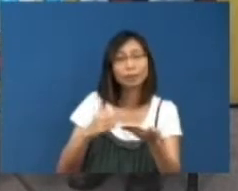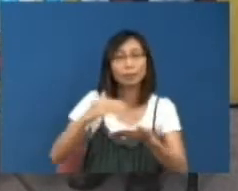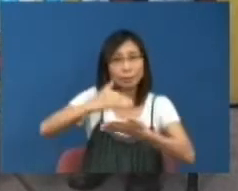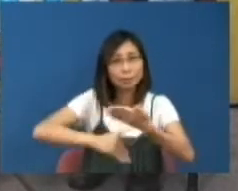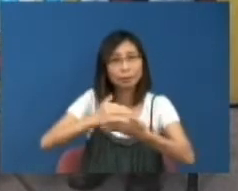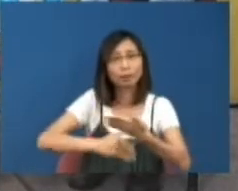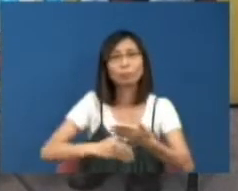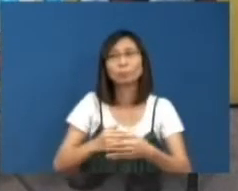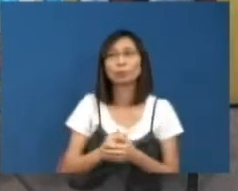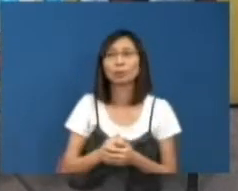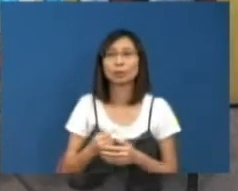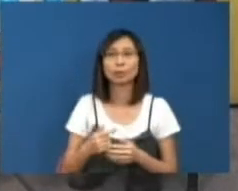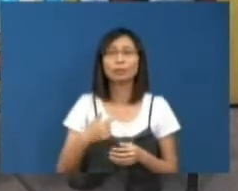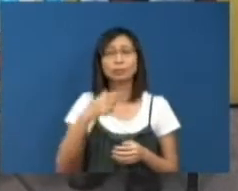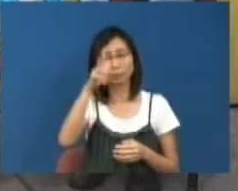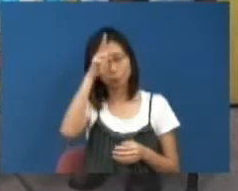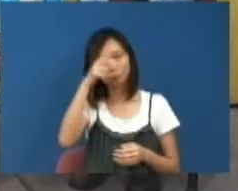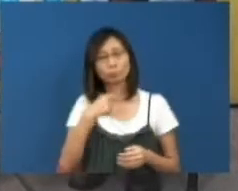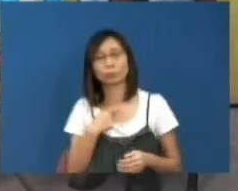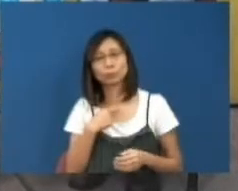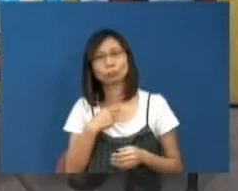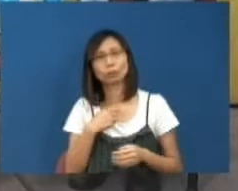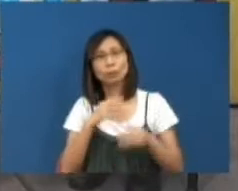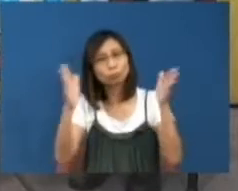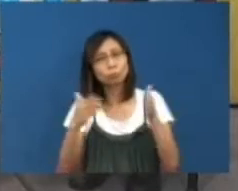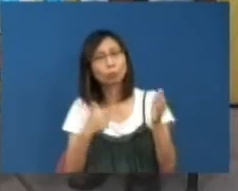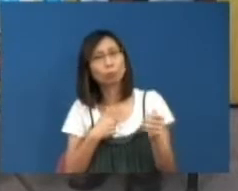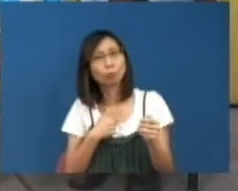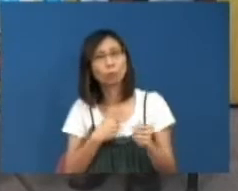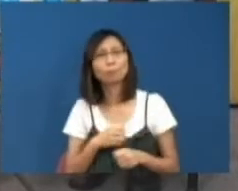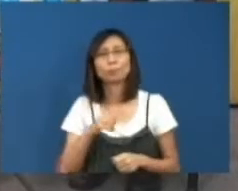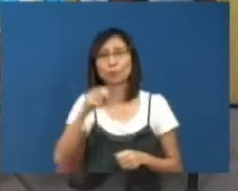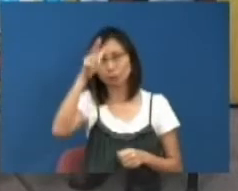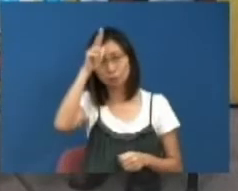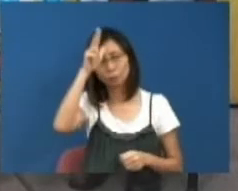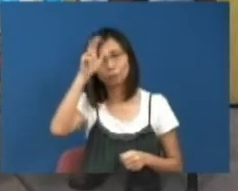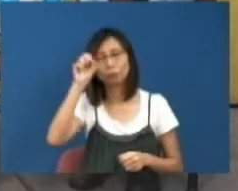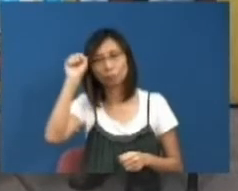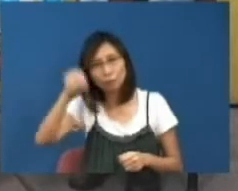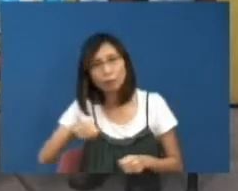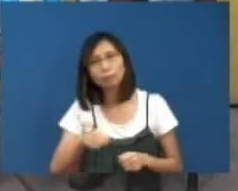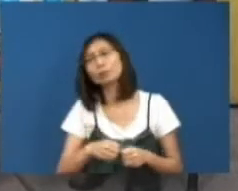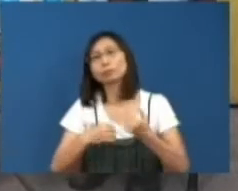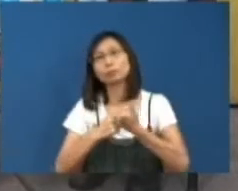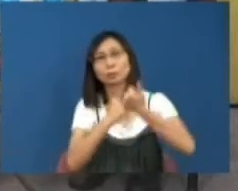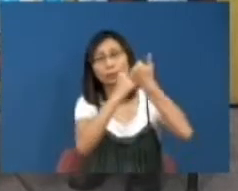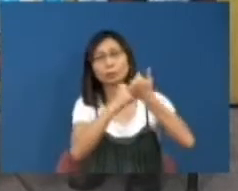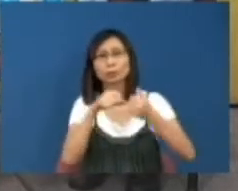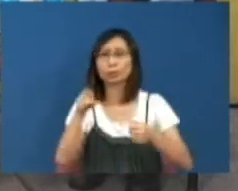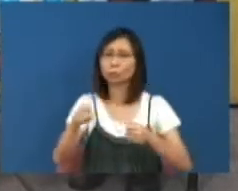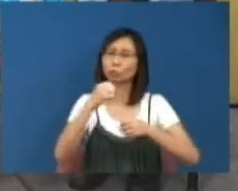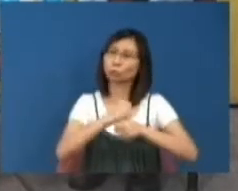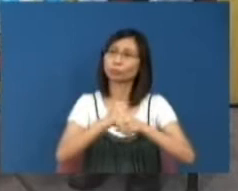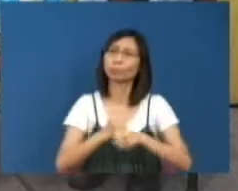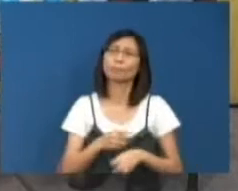有啲政策鼓勵我咯。 係啊，政府應該去支持呢一個做法啦。 係咯，嗱，你正如嗱，林博士就係呢個能源